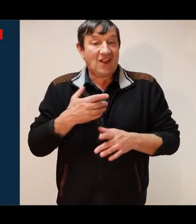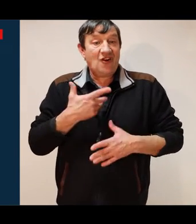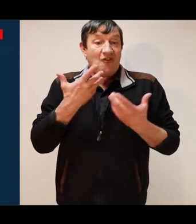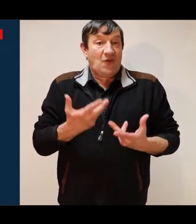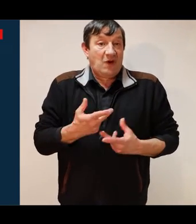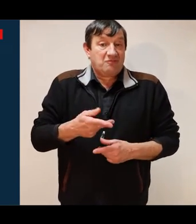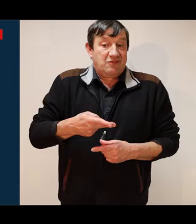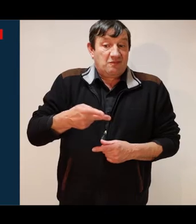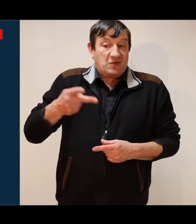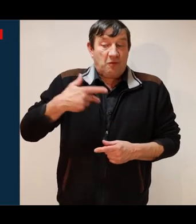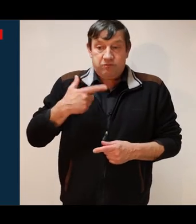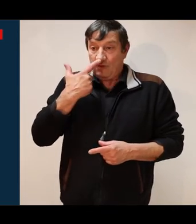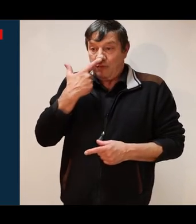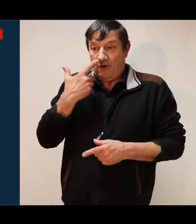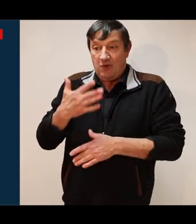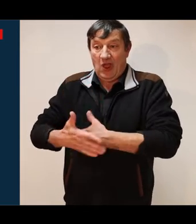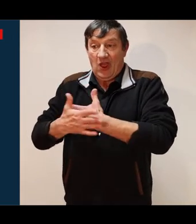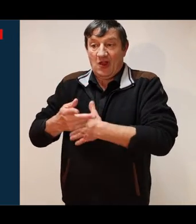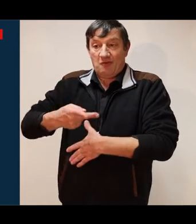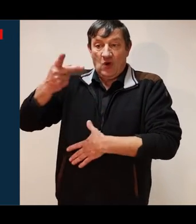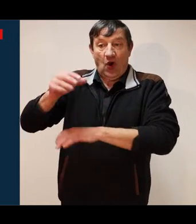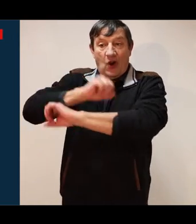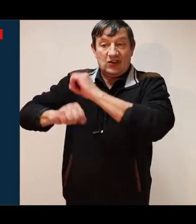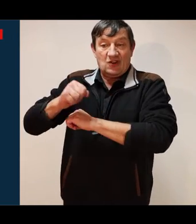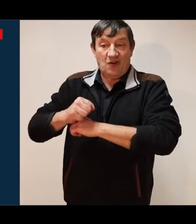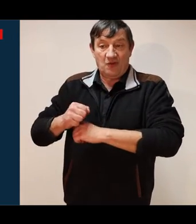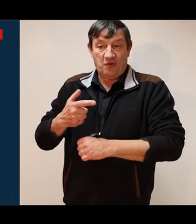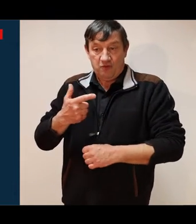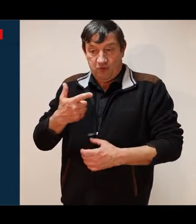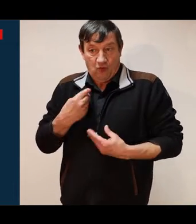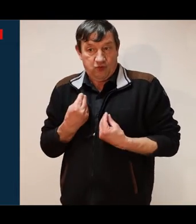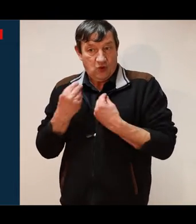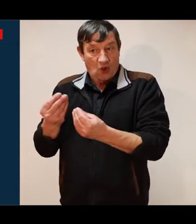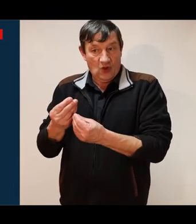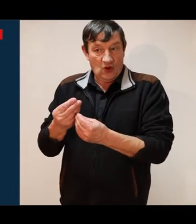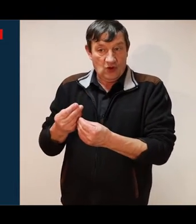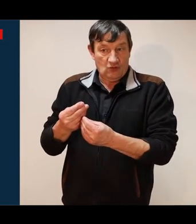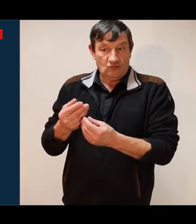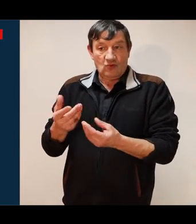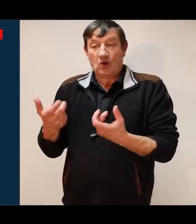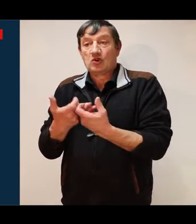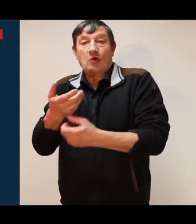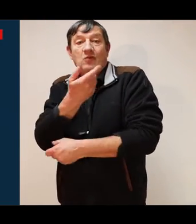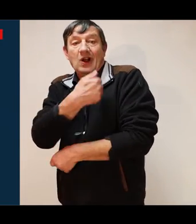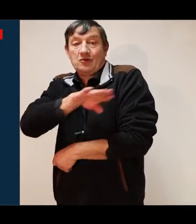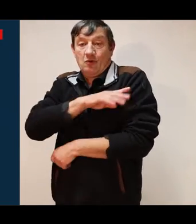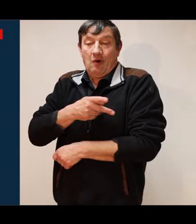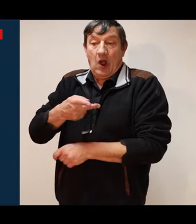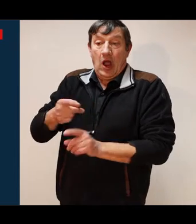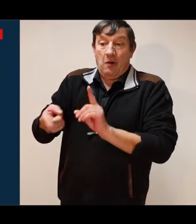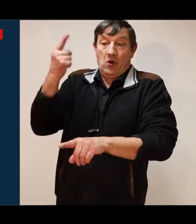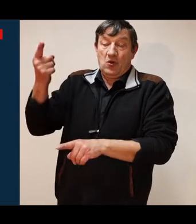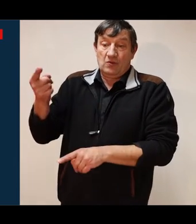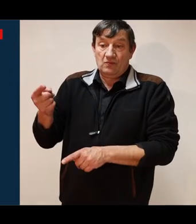vouloir plus parce qu'on pense qu'on peut contribuer davantage à une organisation, considérer qu'on peut avoir par exemple des responsabilités plus